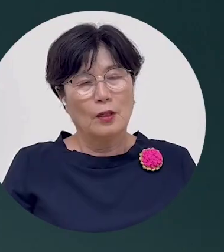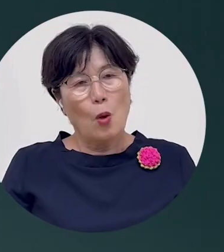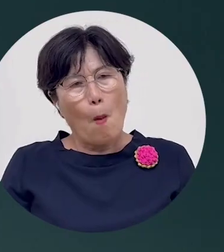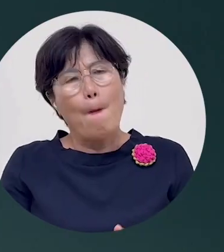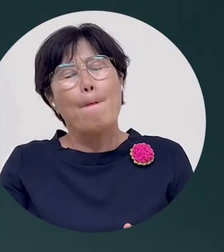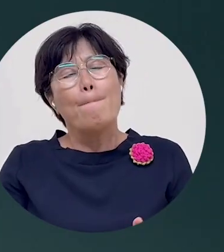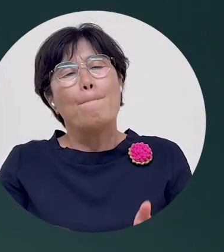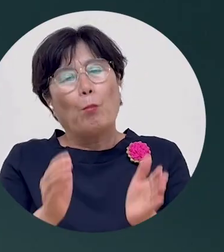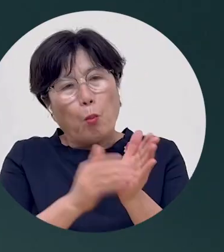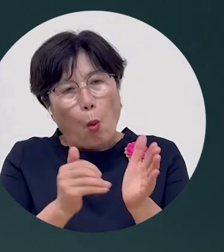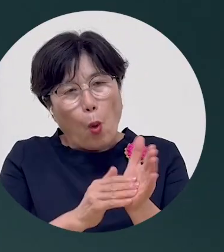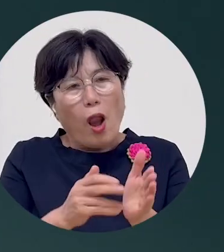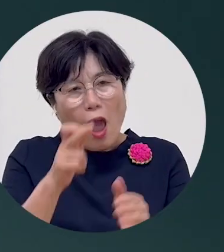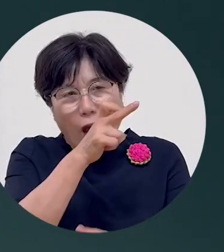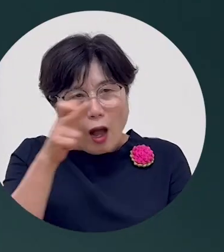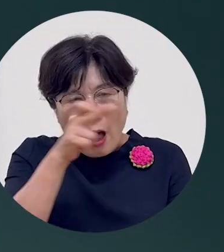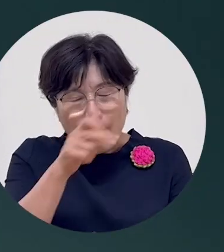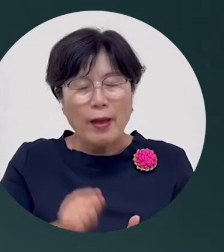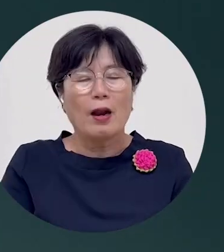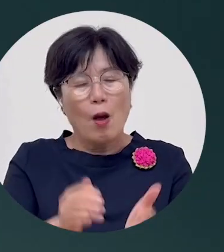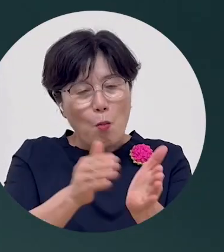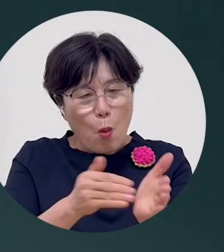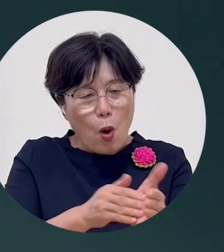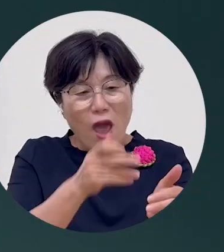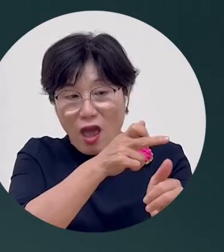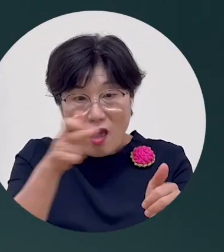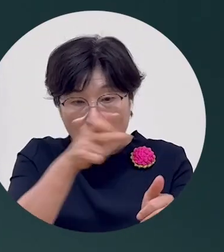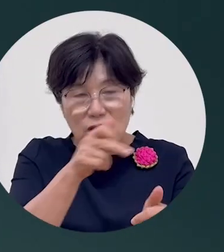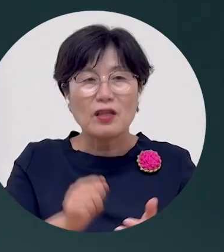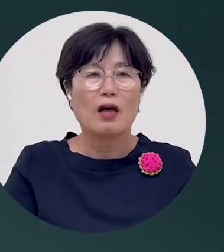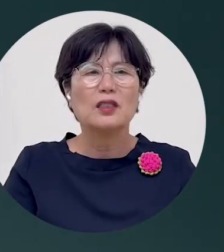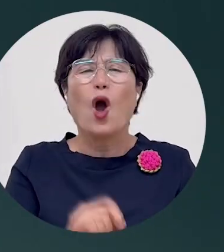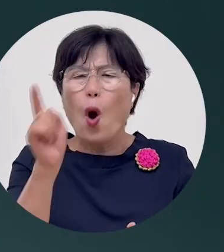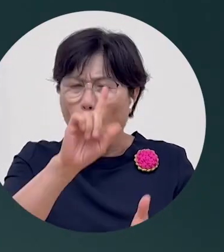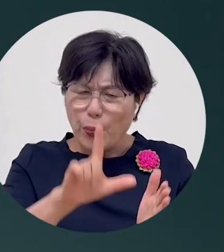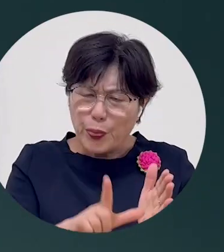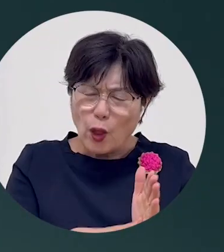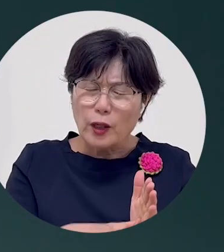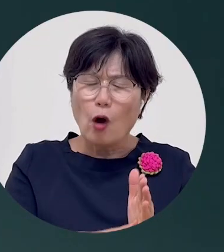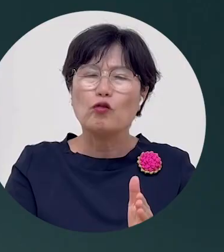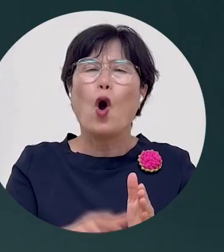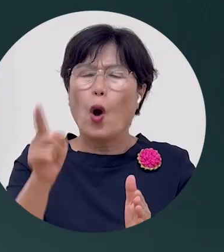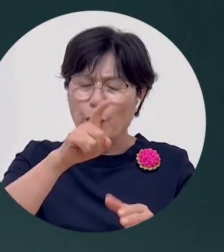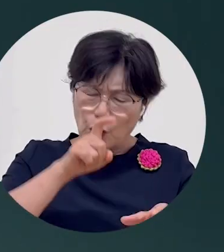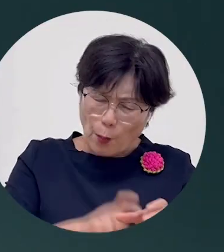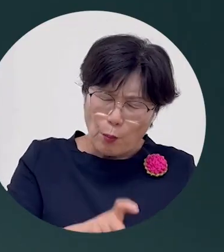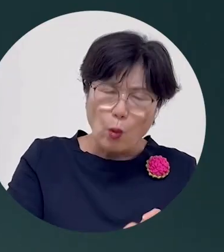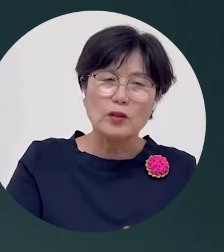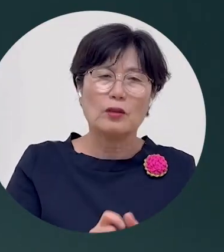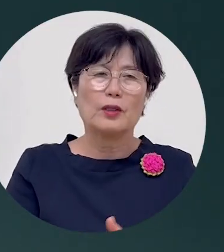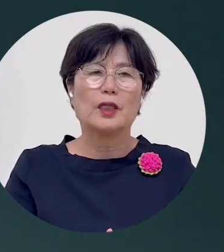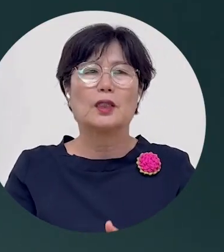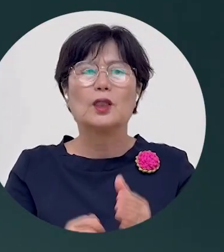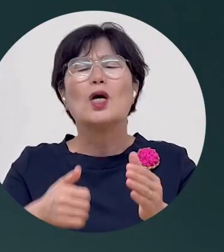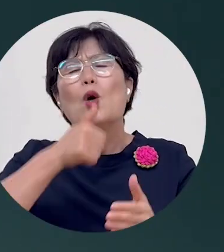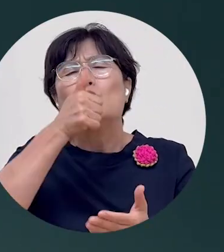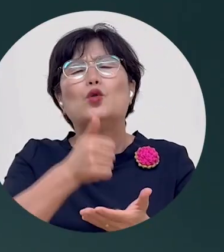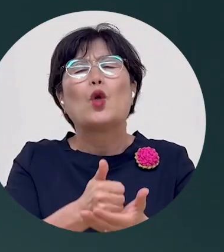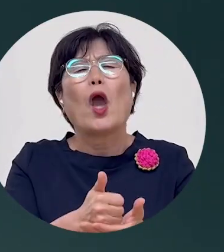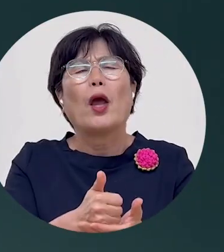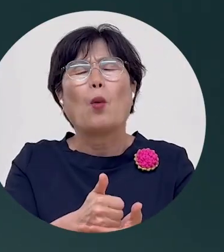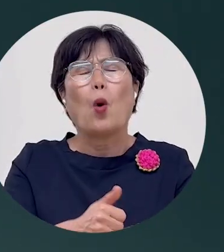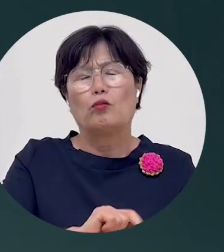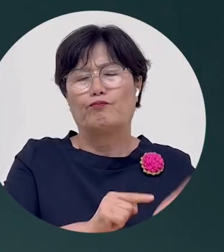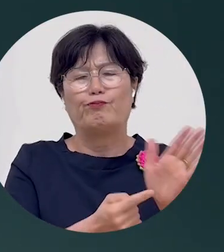그래서 몰래카메라, 몰래 영상을 찍는 것은 어떤 목적이든지 간에 범죄